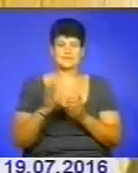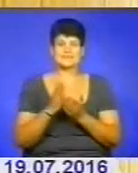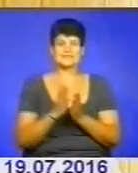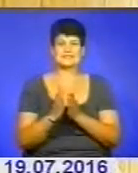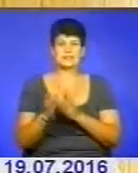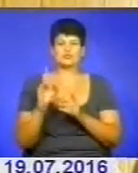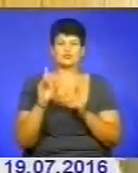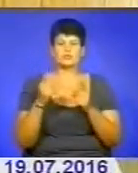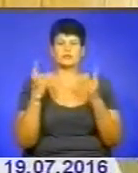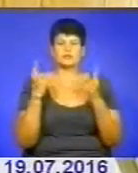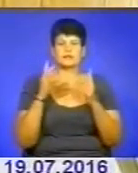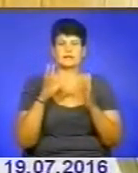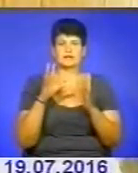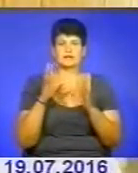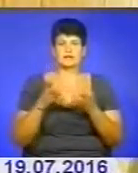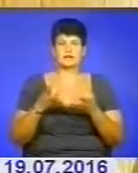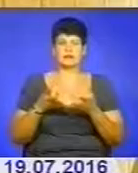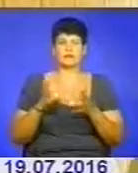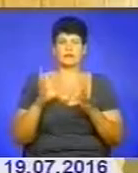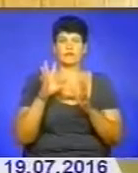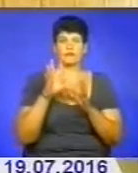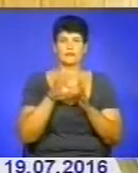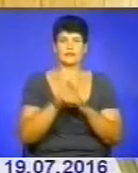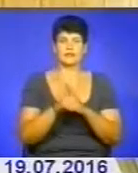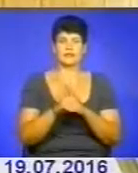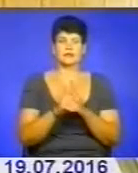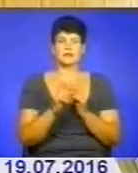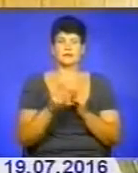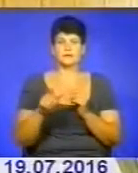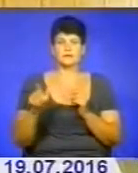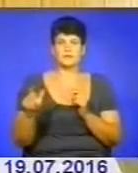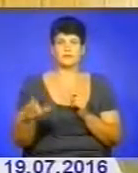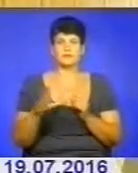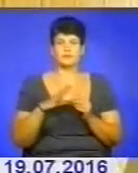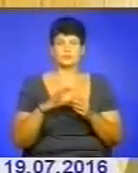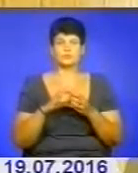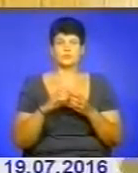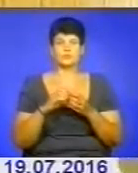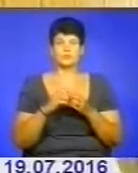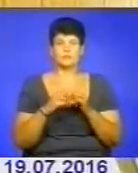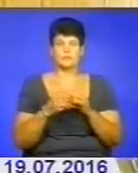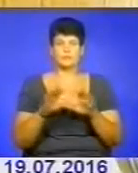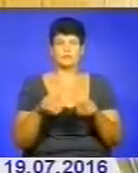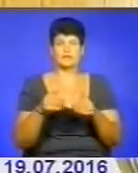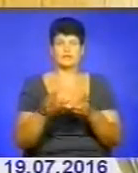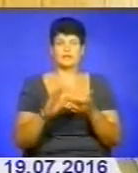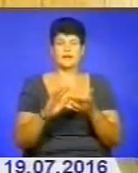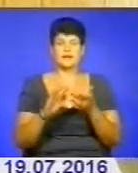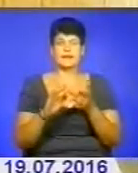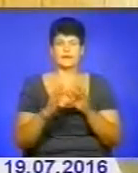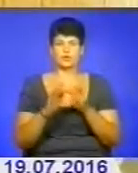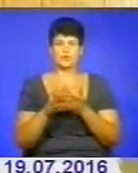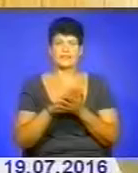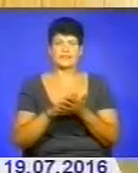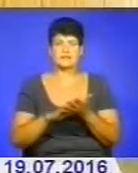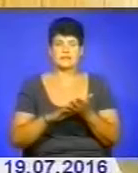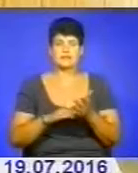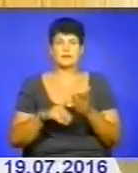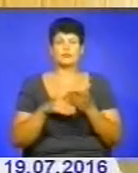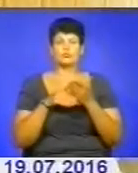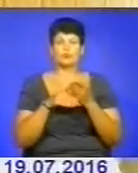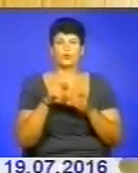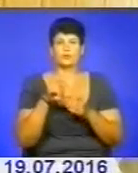наплив абітурієнтів, і через те були певні труднощі в подачі електронних заяв. Але для допомоги тим абітурієнтам,